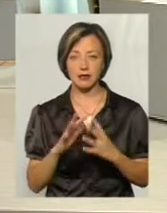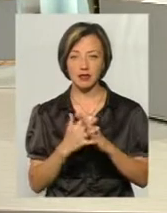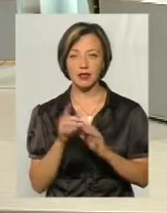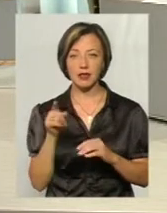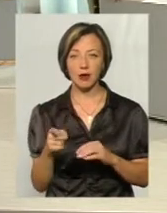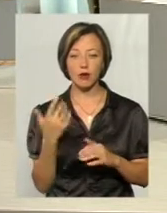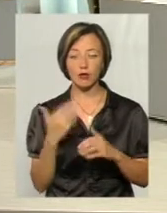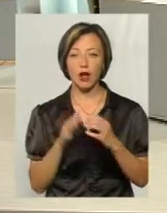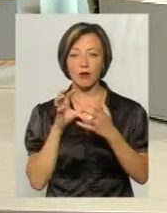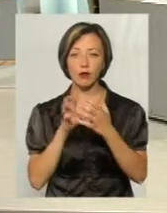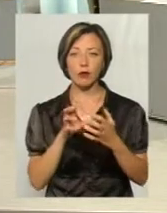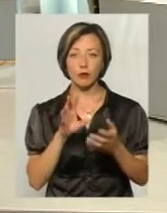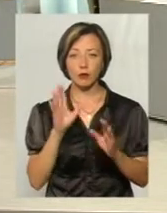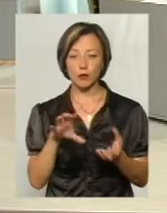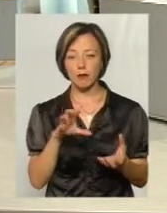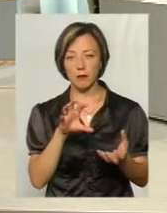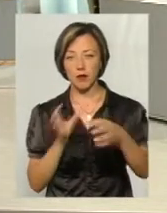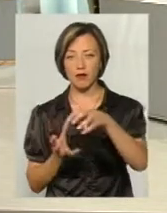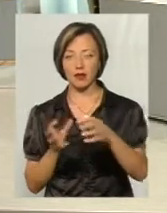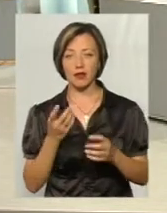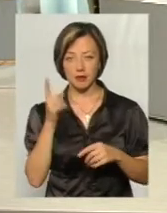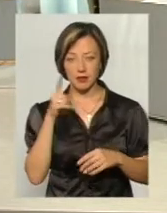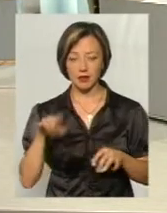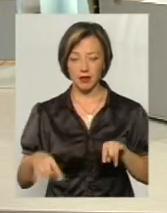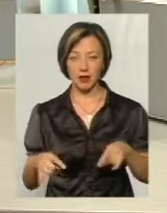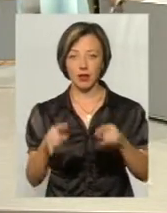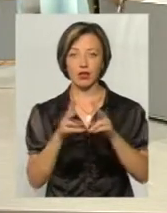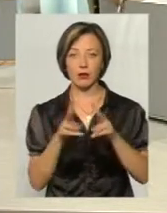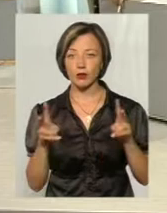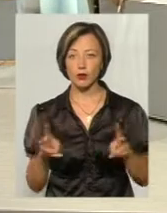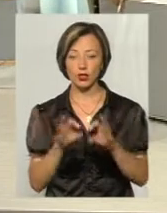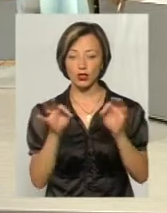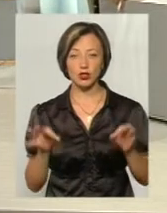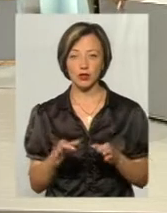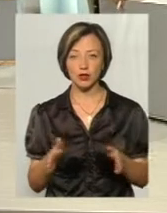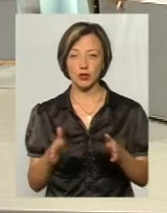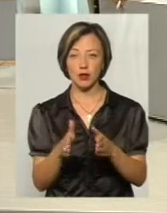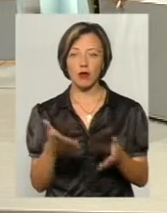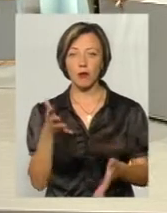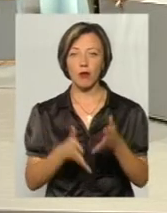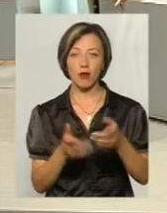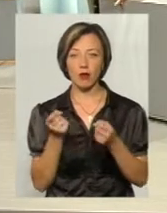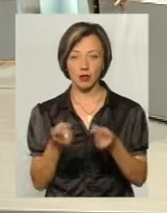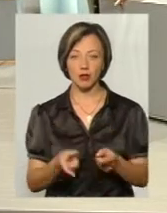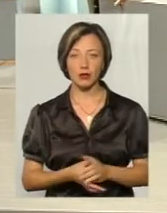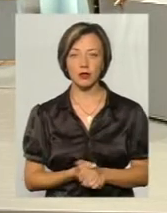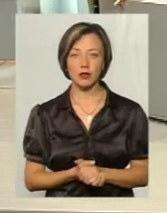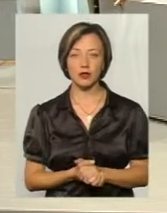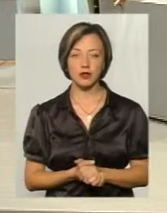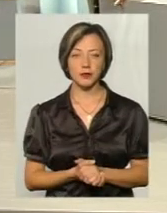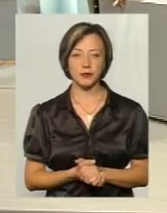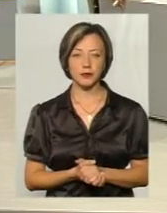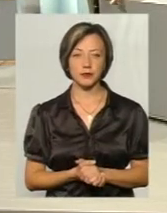вже автобуси скоро будуть перевертатися. Розумієте? І ніхто не кине туди, хоч би кинули якого болота, ради Бога. Ми